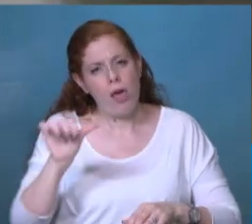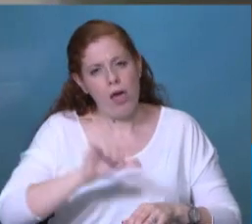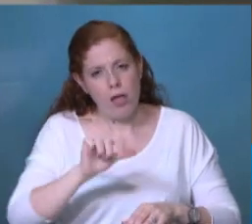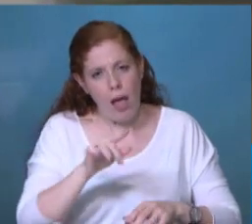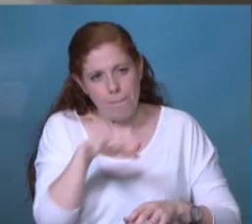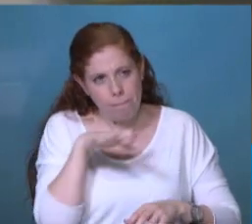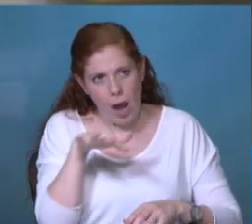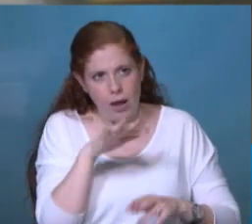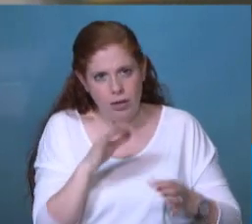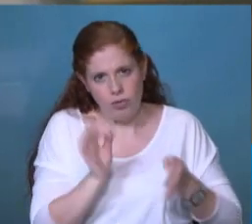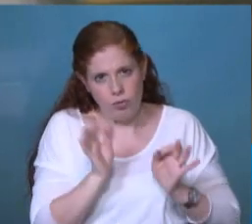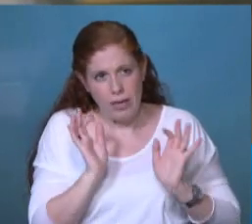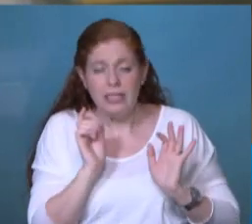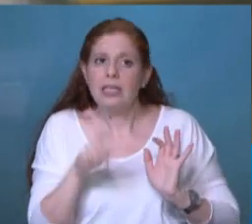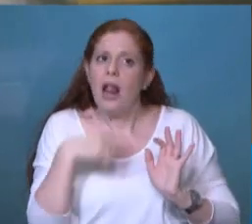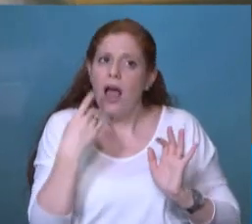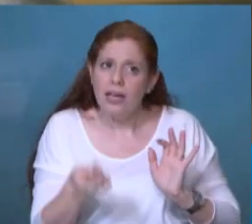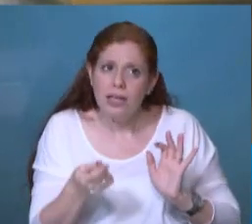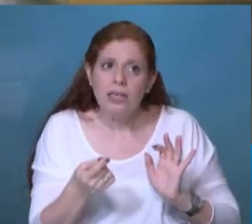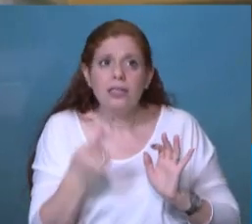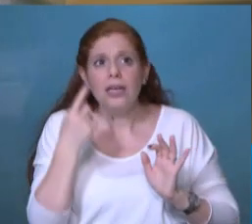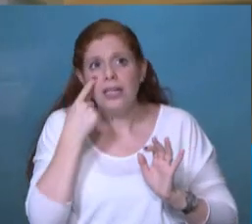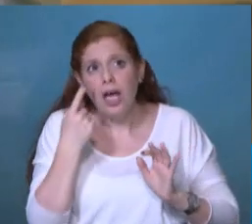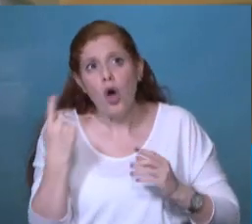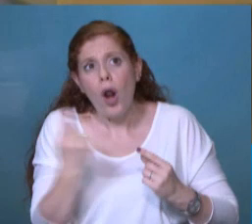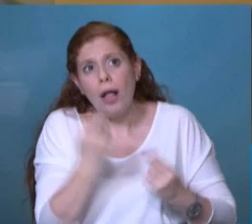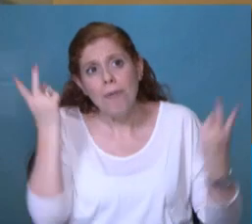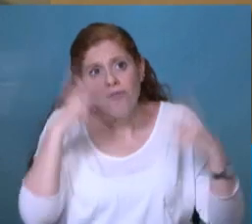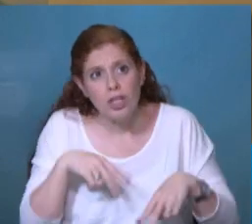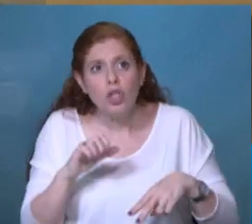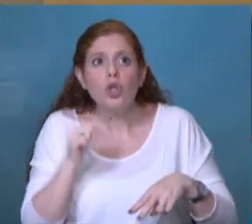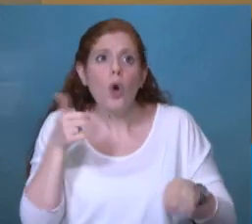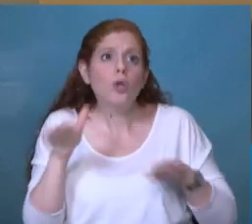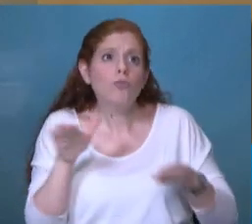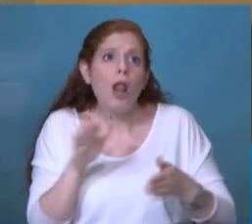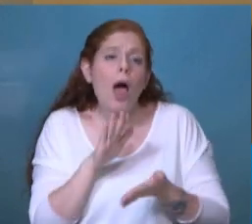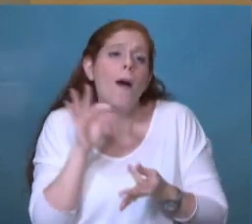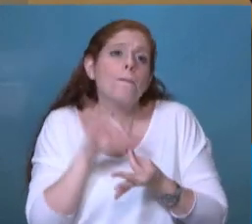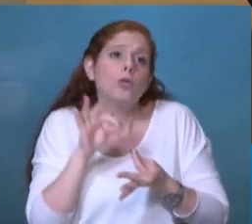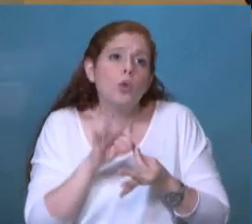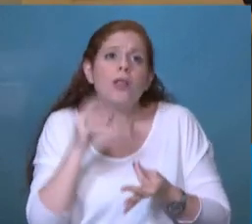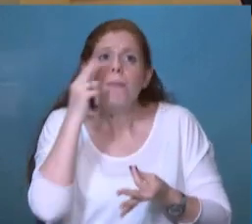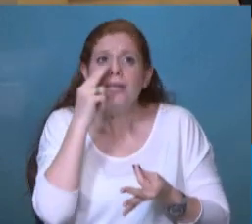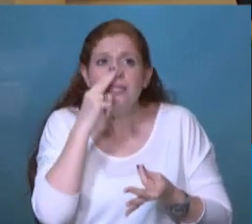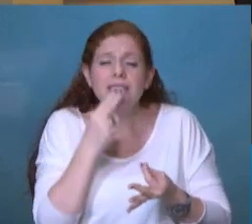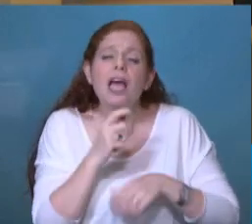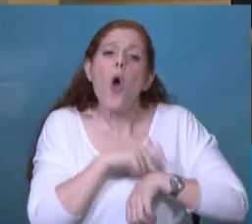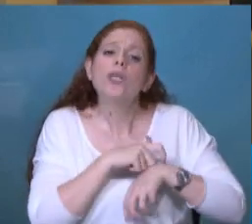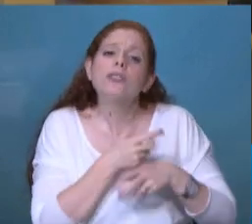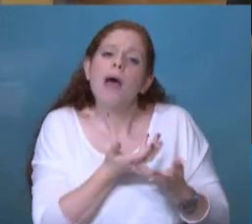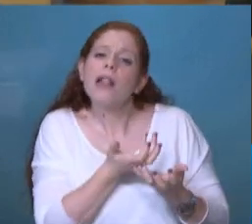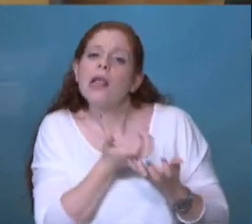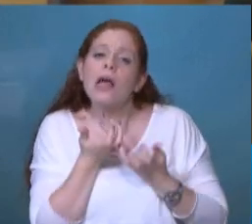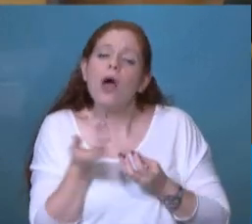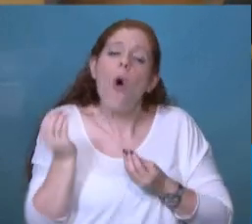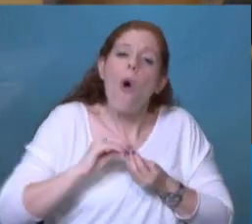בבירור, ככל הנראה, כל בר דעת מבין, שראש הממשלה פשוט מנסה למשוך עוד זמן, כדי